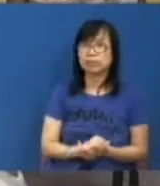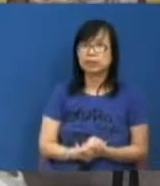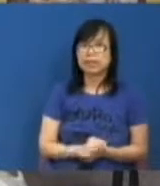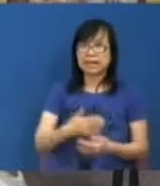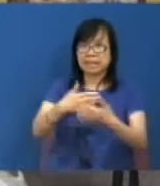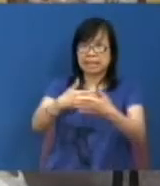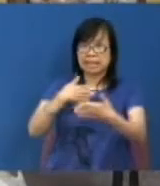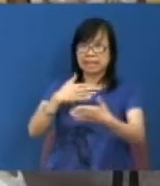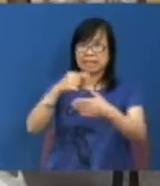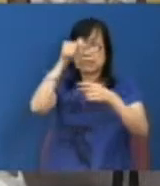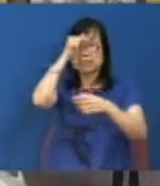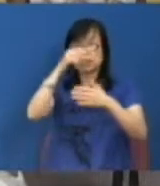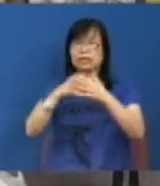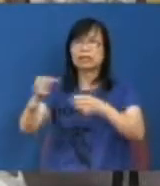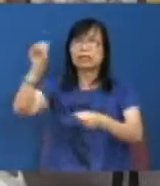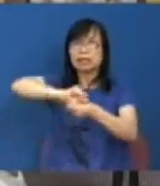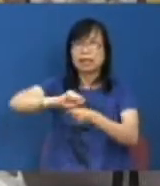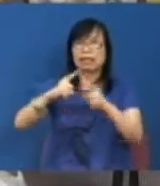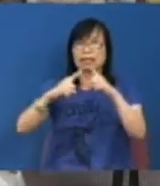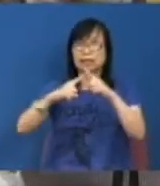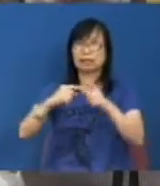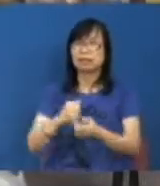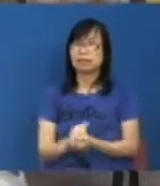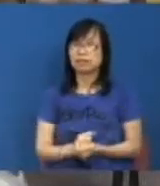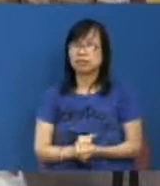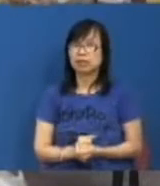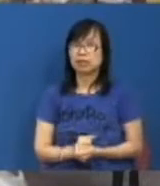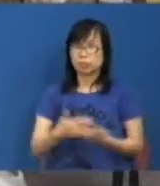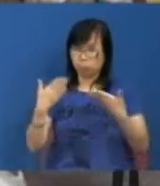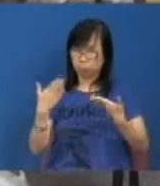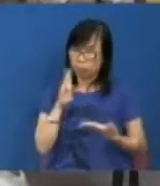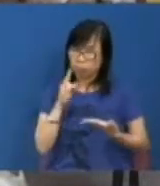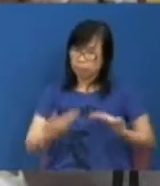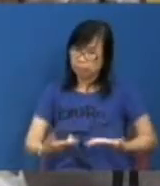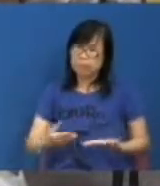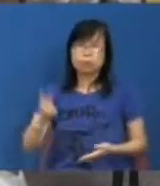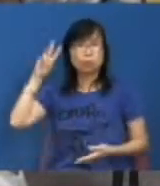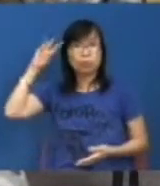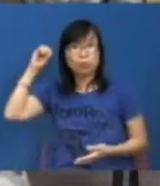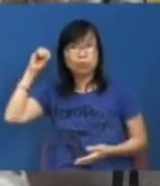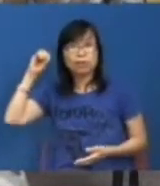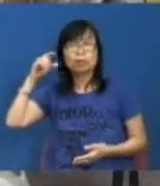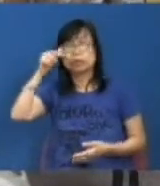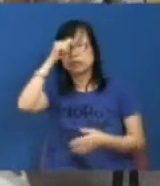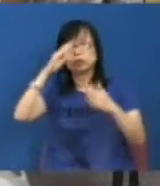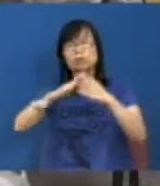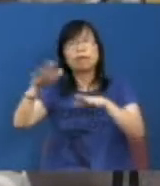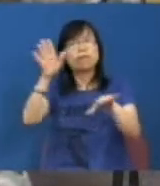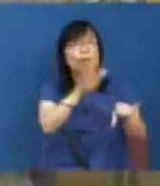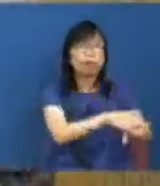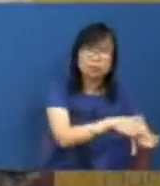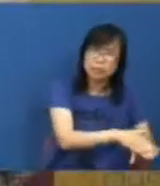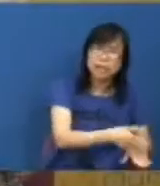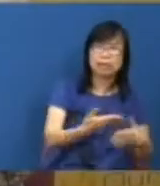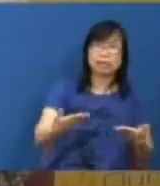線嘅醫療人員咧，必然要加人手。嗱，正如我講，如果今天將軍澳醫院嘅產房仲要擱置咧。你今